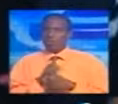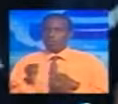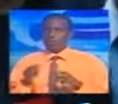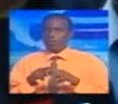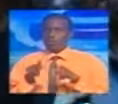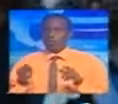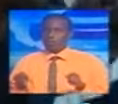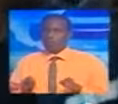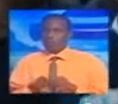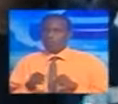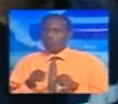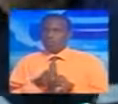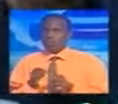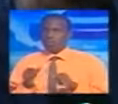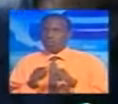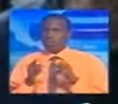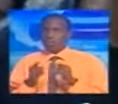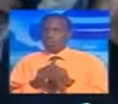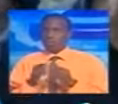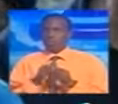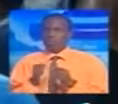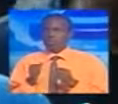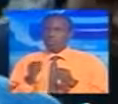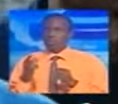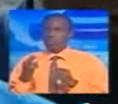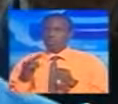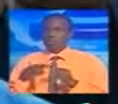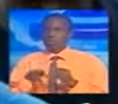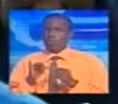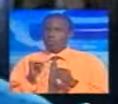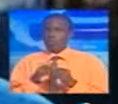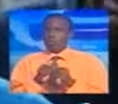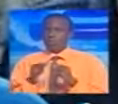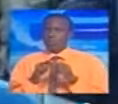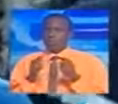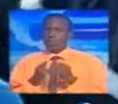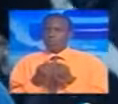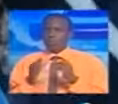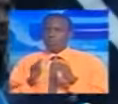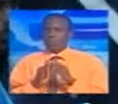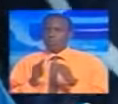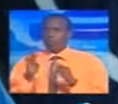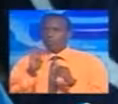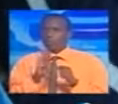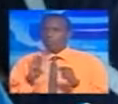Les familles de ces incendies, nous allons les placer à l'école Balbala 7.